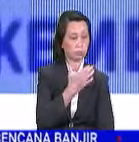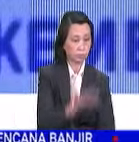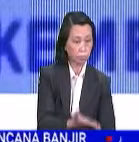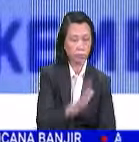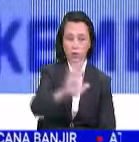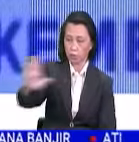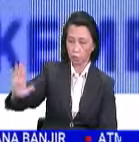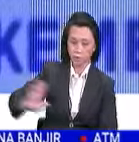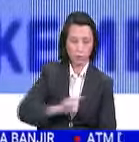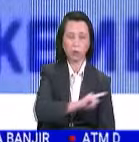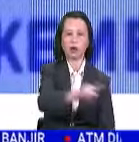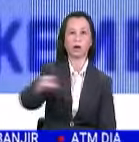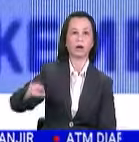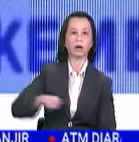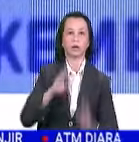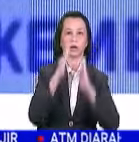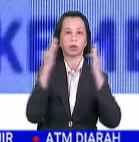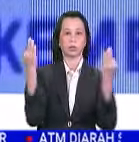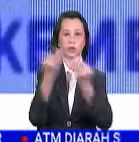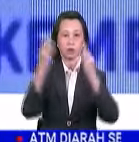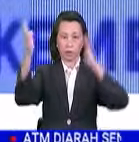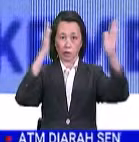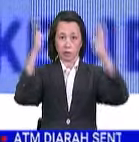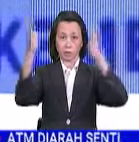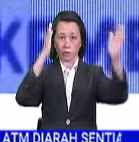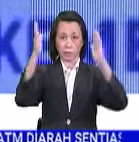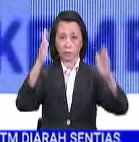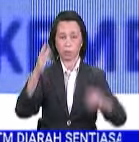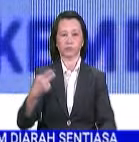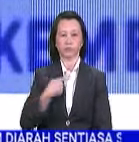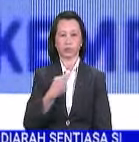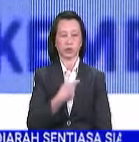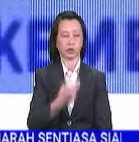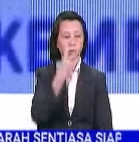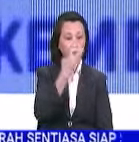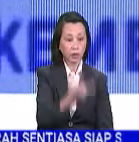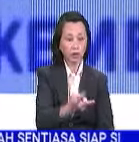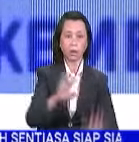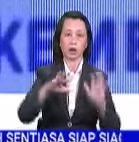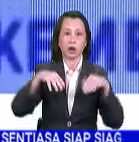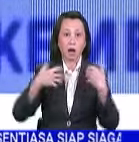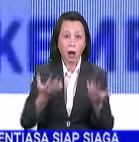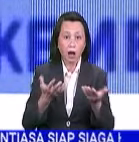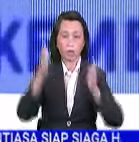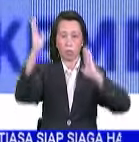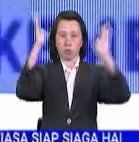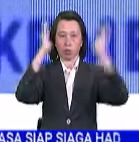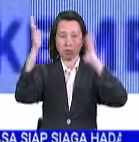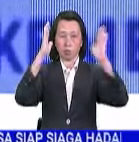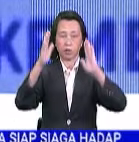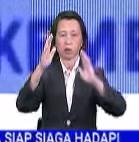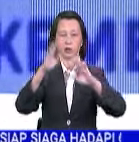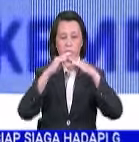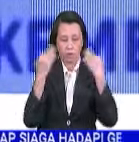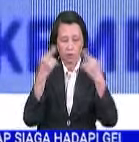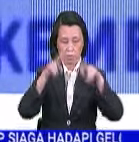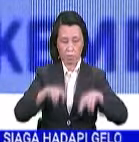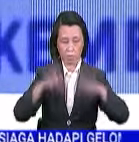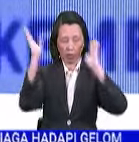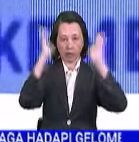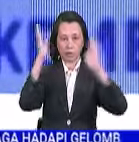satu keluarga Malaysia. Kita lihat bagaimana rakyat Malaysia yang terdiri daripada